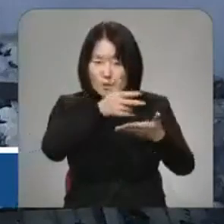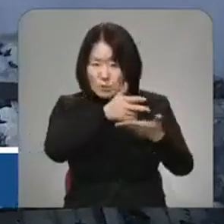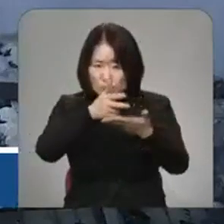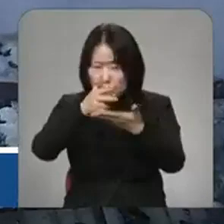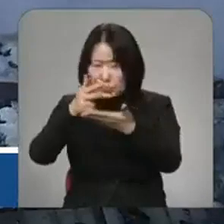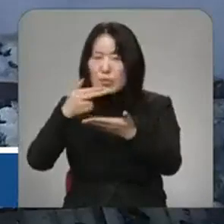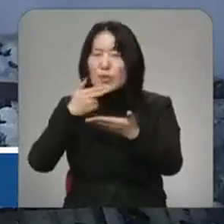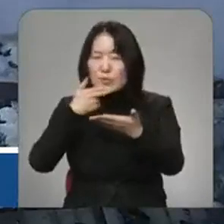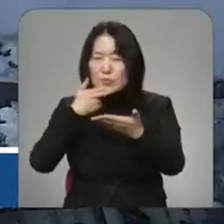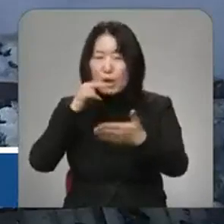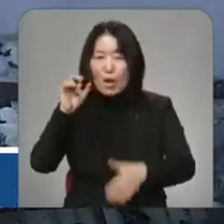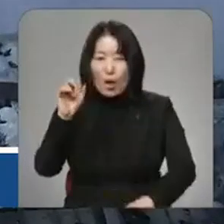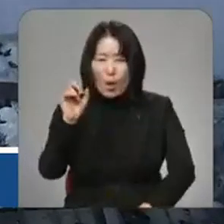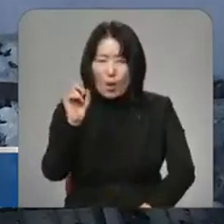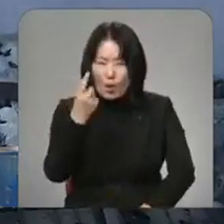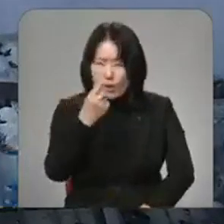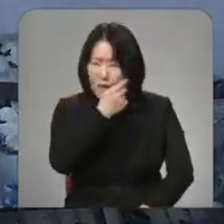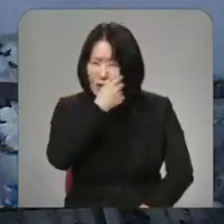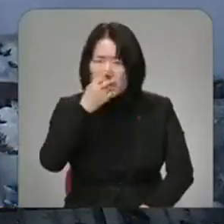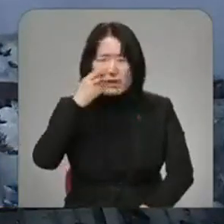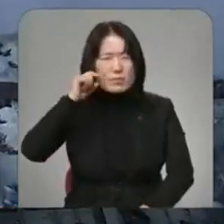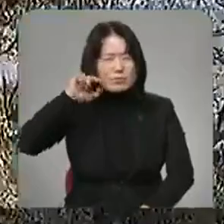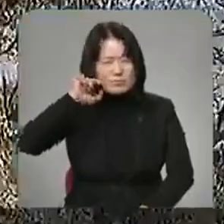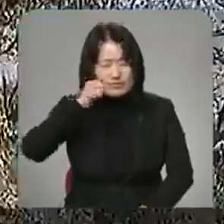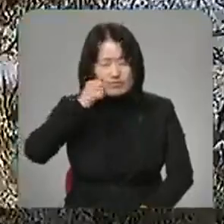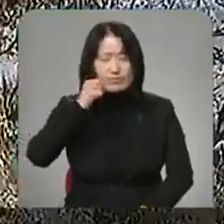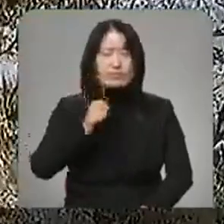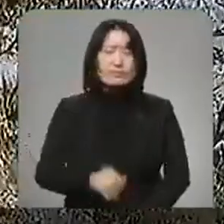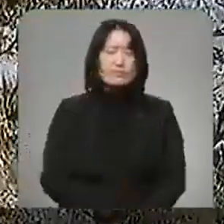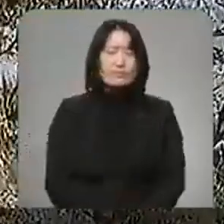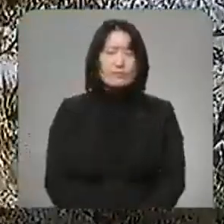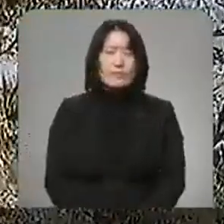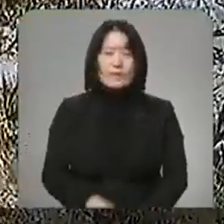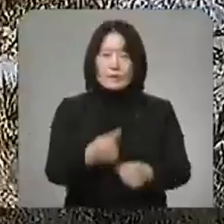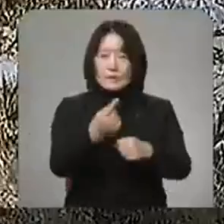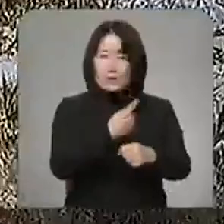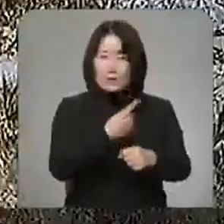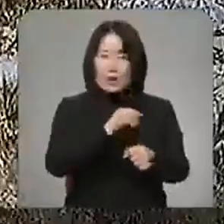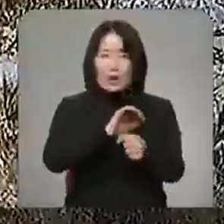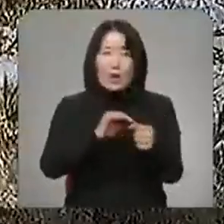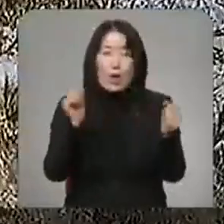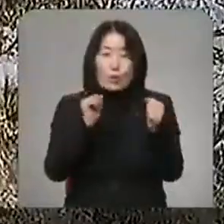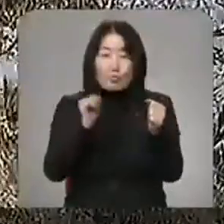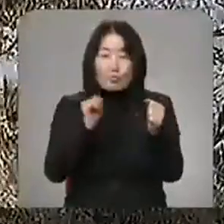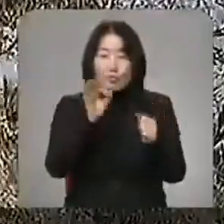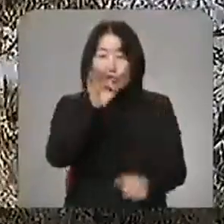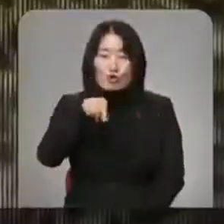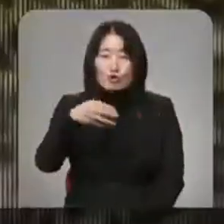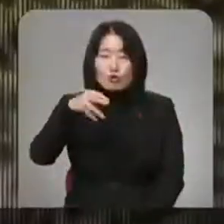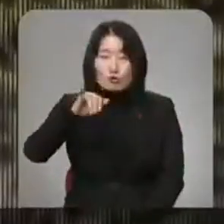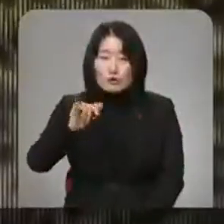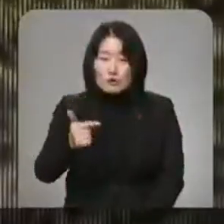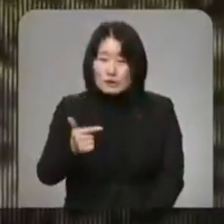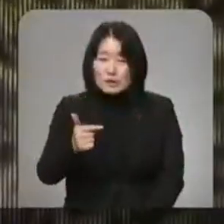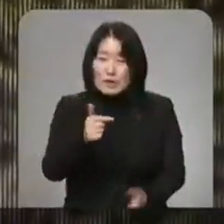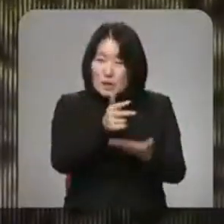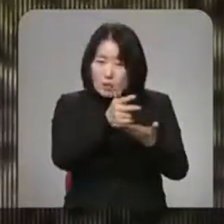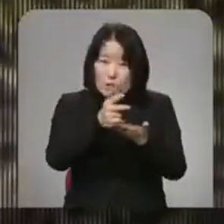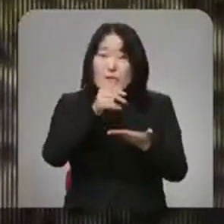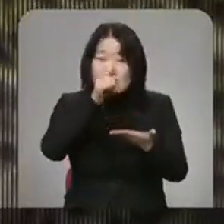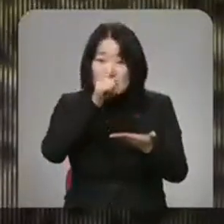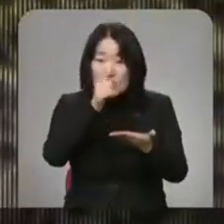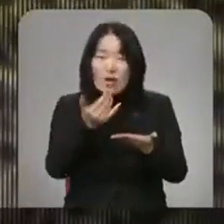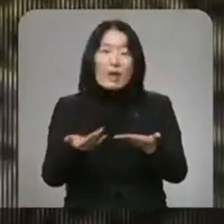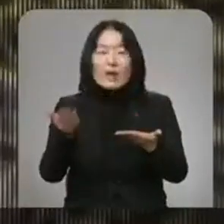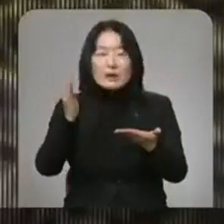곳이 많아 화재 원인을 규명하는데 어려움으로 작용하고 있습니다 또 지난해 경북 울진 산불처럼 CCTV 영상이 확보된